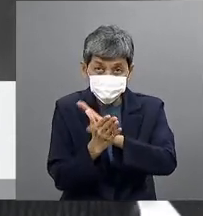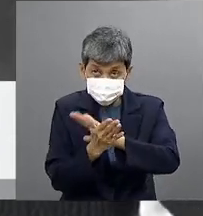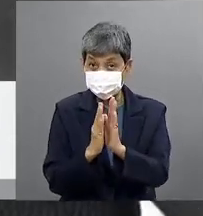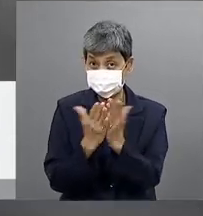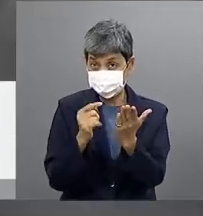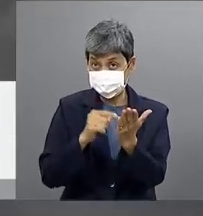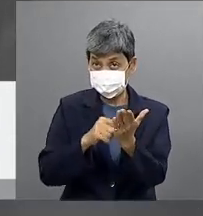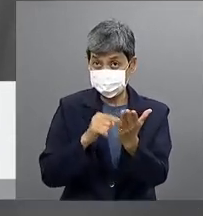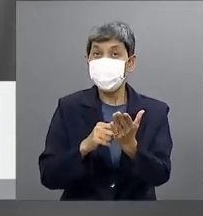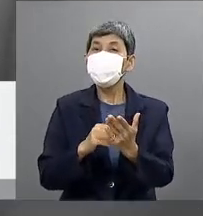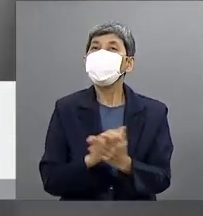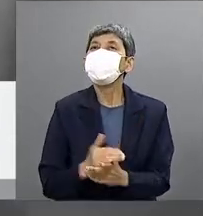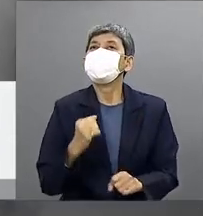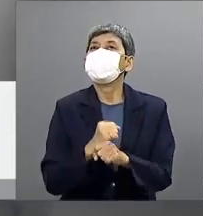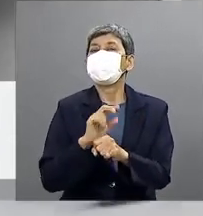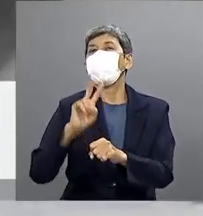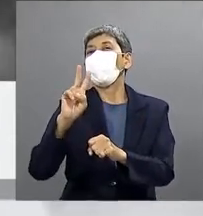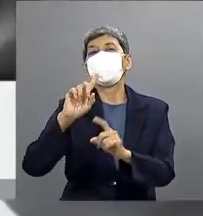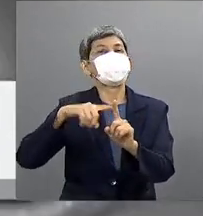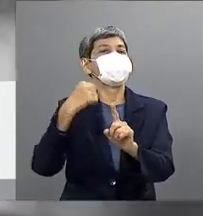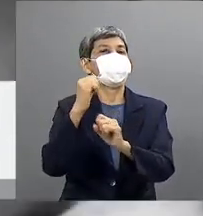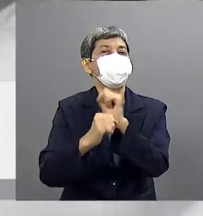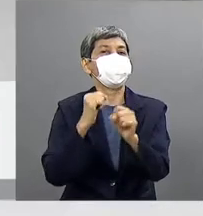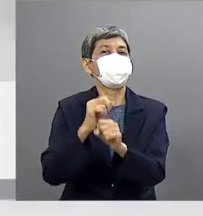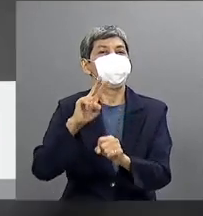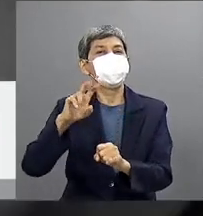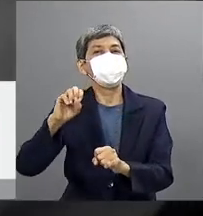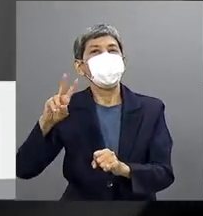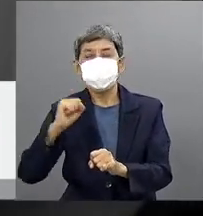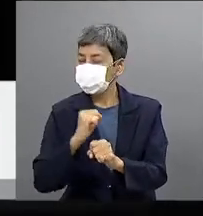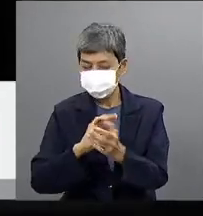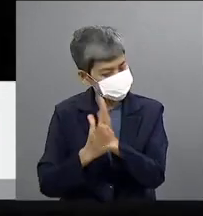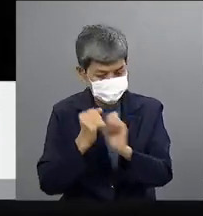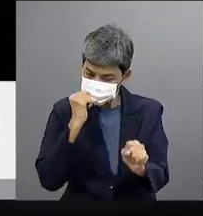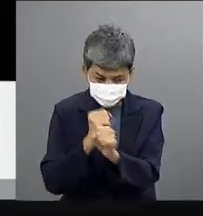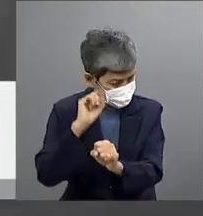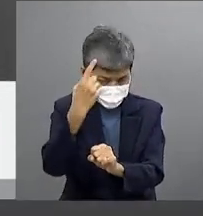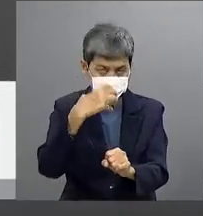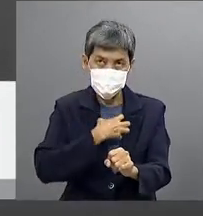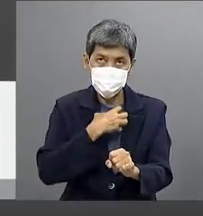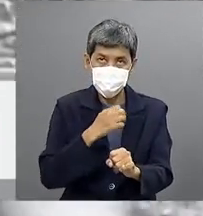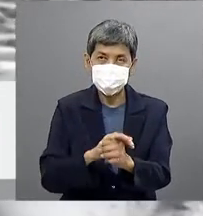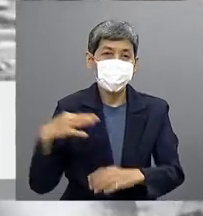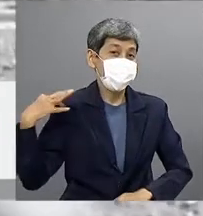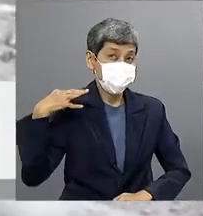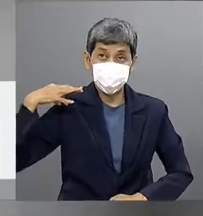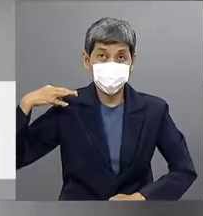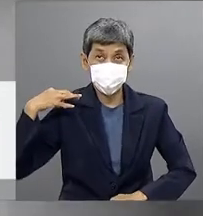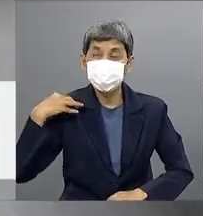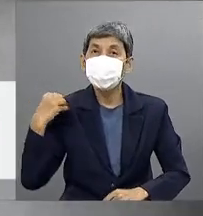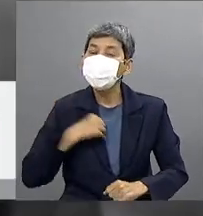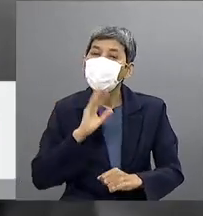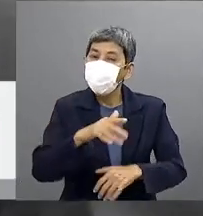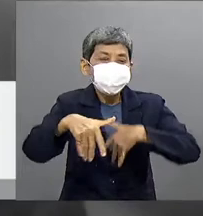Vogueอาระเบียฉบับเดือนตุลาคมปี 2020ปฏิวัติภาพจำใหม่ด้วยการใช้นางแบบที่เป็นคนท้องถิ่นทั้งหมด